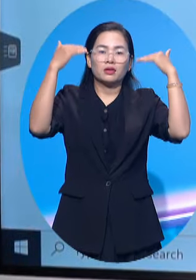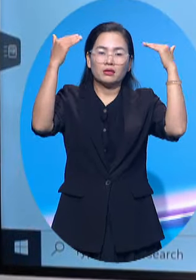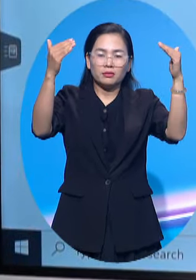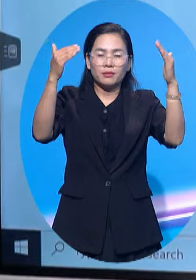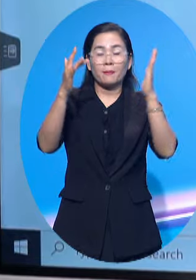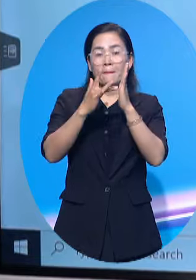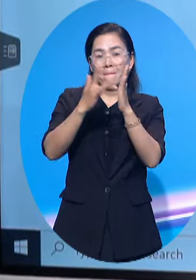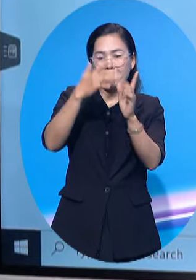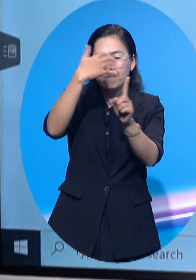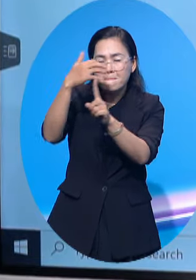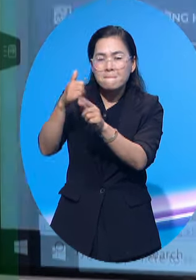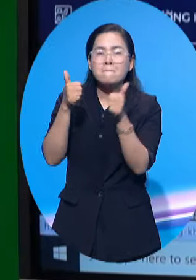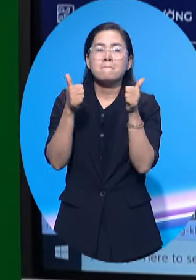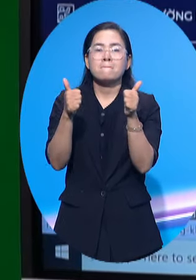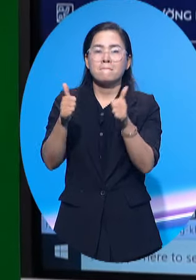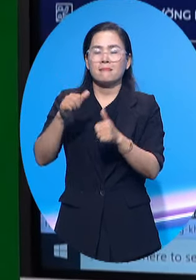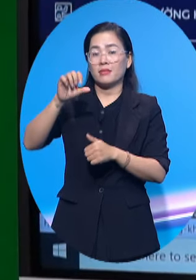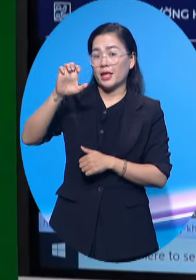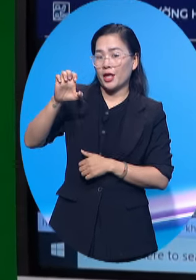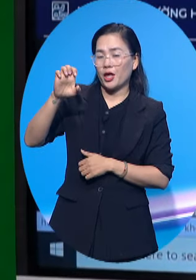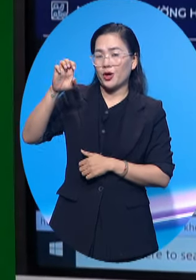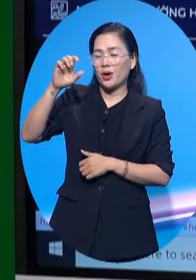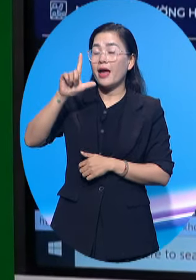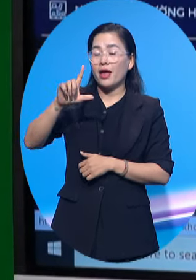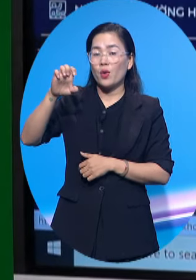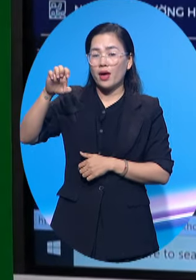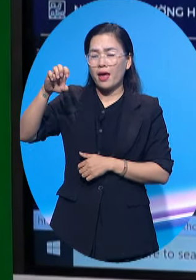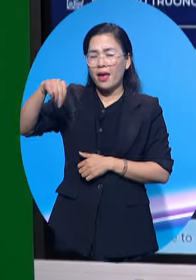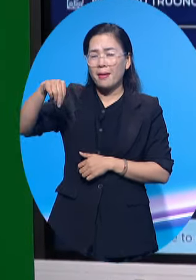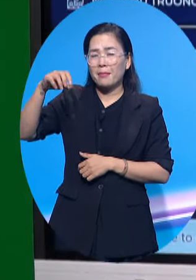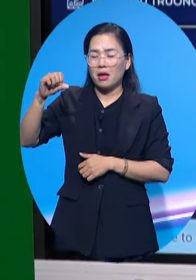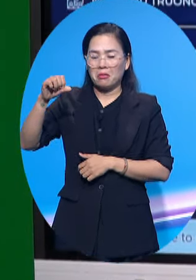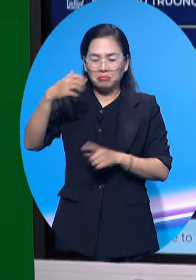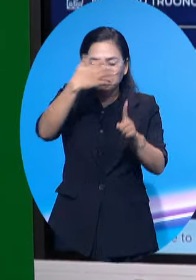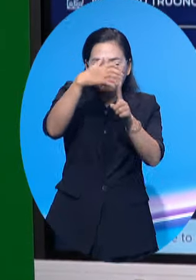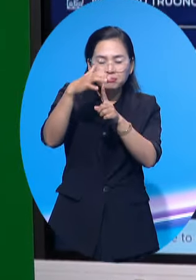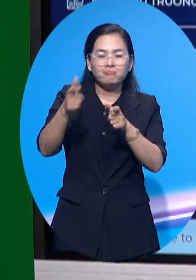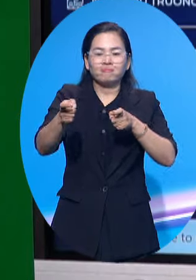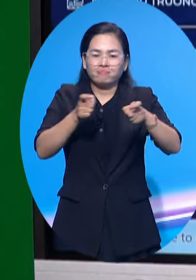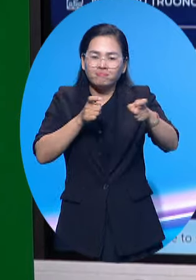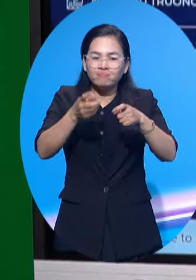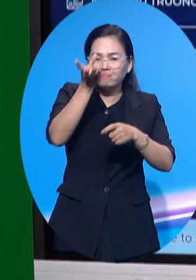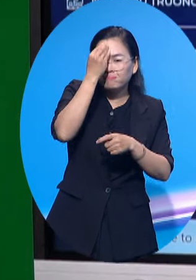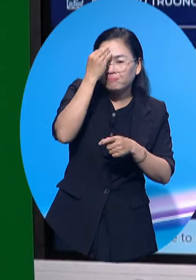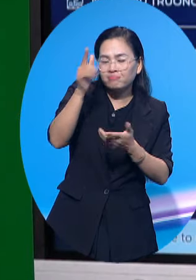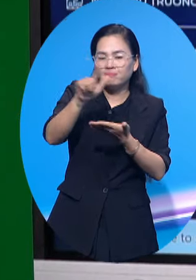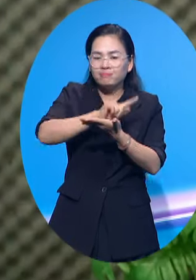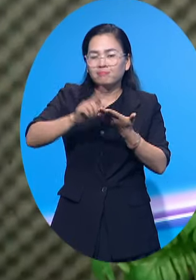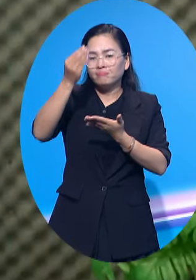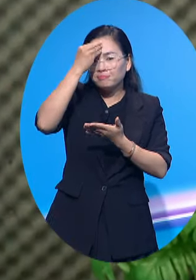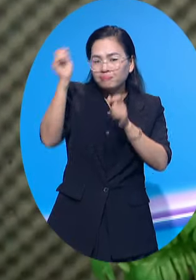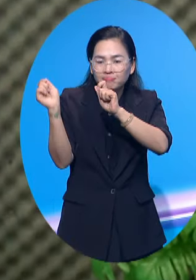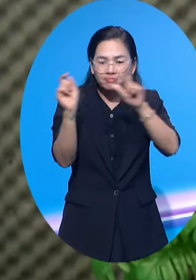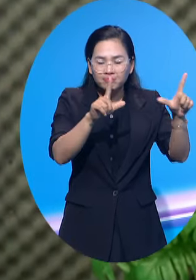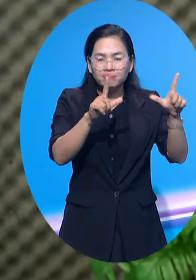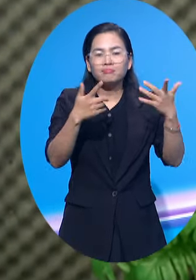tiến và hệ thống LMS 360 e-learning do đơn vị cung cấp, với các tính năng quản lý học tập tiên tiến được tích hợp 52